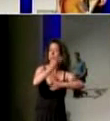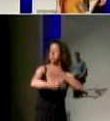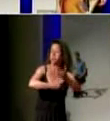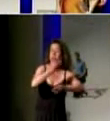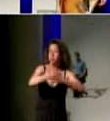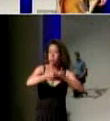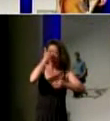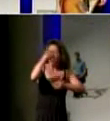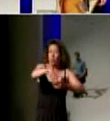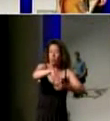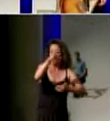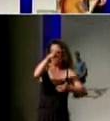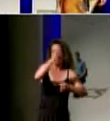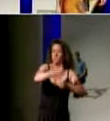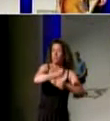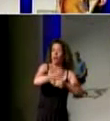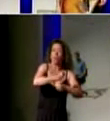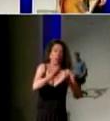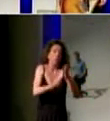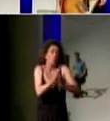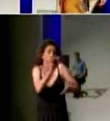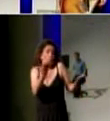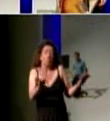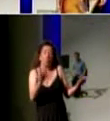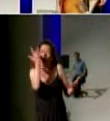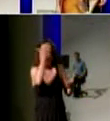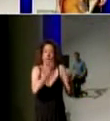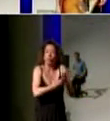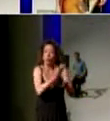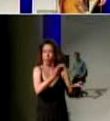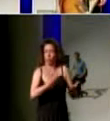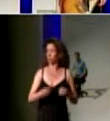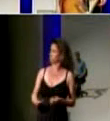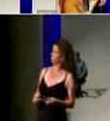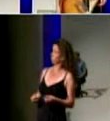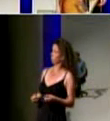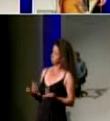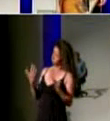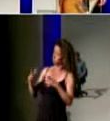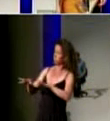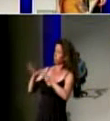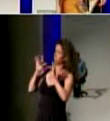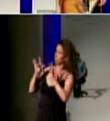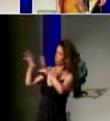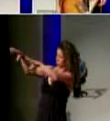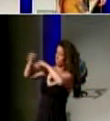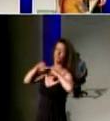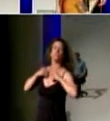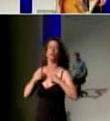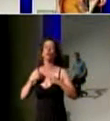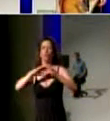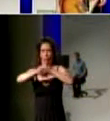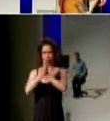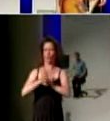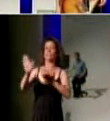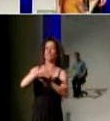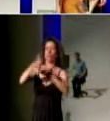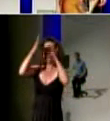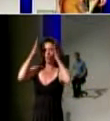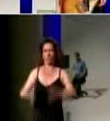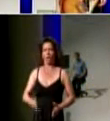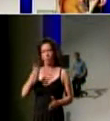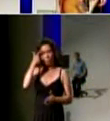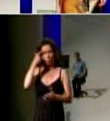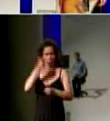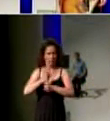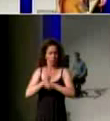de réaliser un peu notre nouvel job, nos nouveaux rêves. Donc, j'ai décidé d'y aller à fond et de devenir musicien pour gagner ma